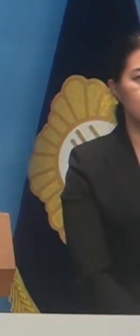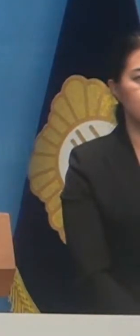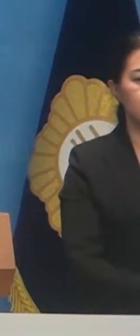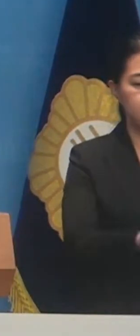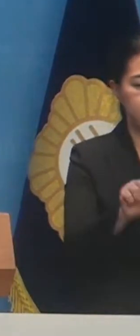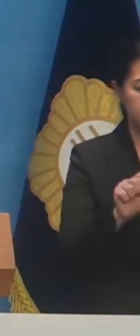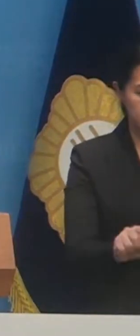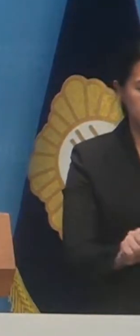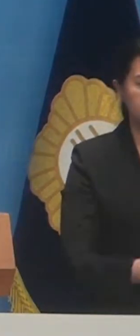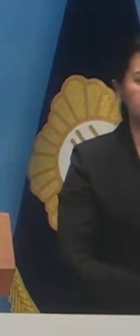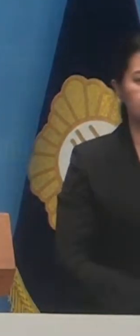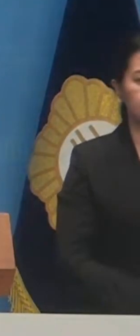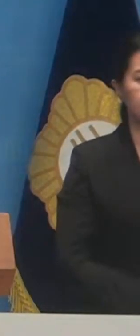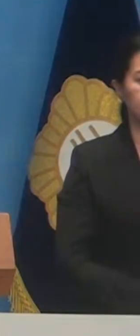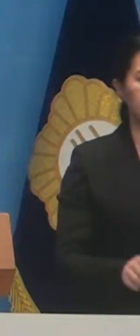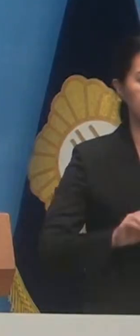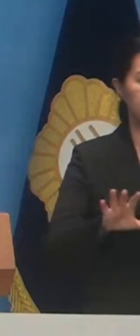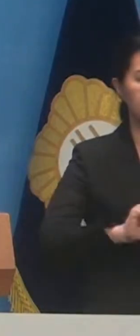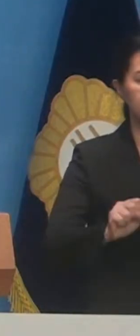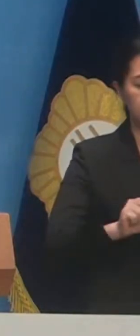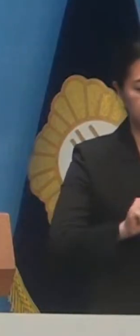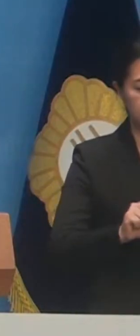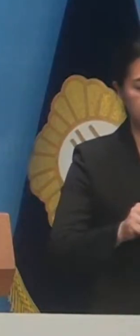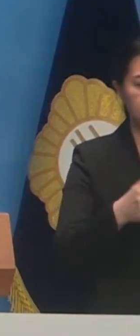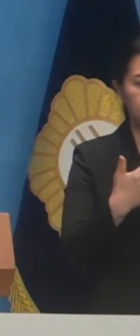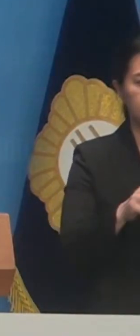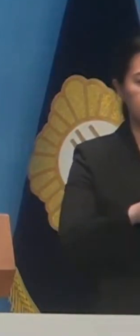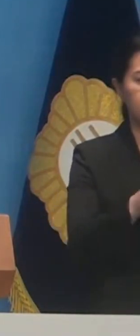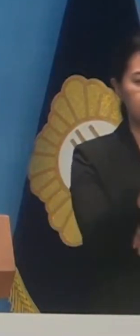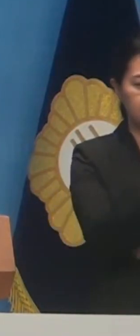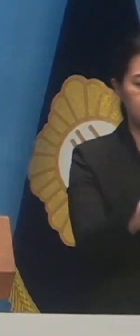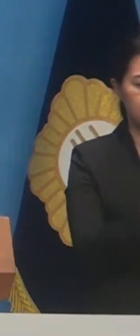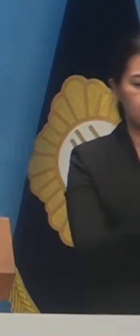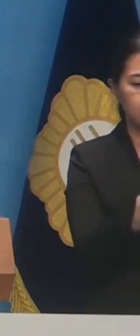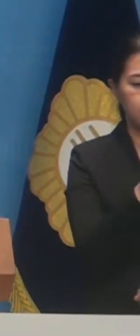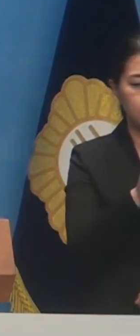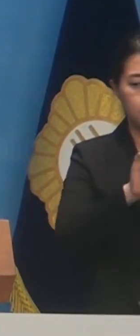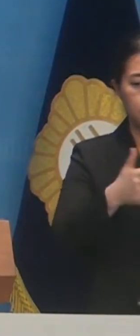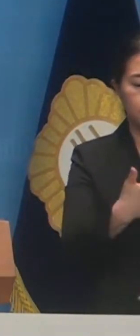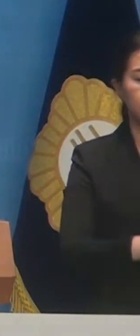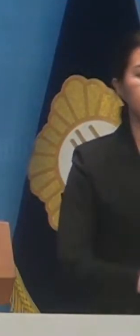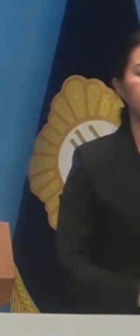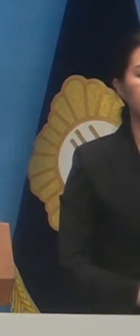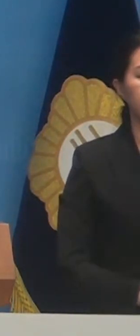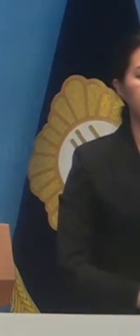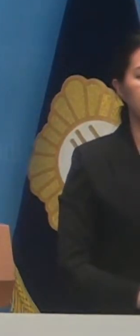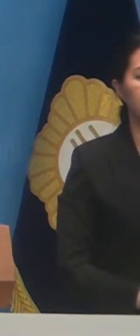네, 안녕하십니까. 국민의힘 해체행동 상임대표 김혜민입니다.